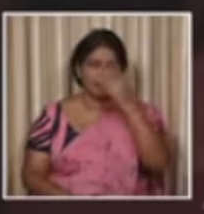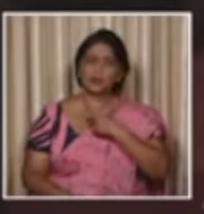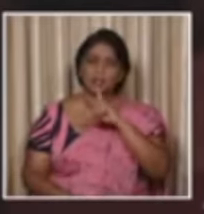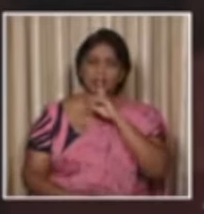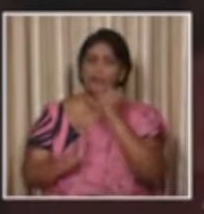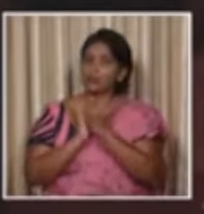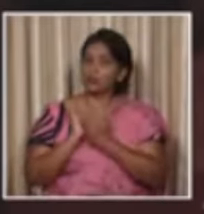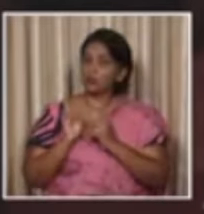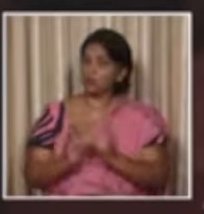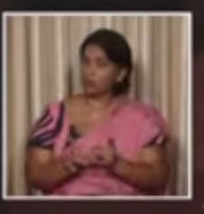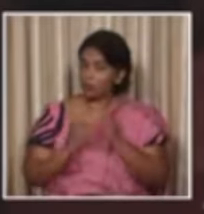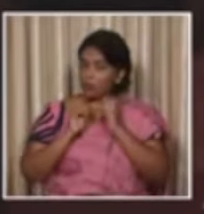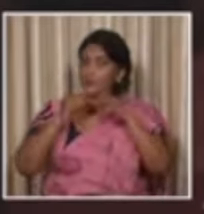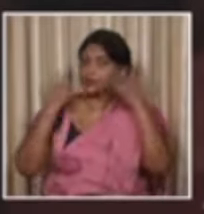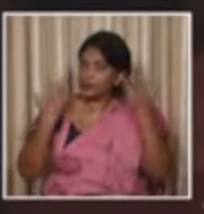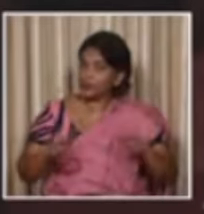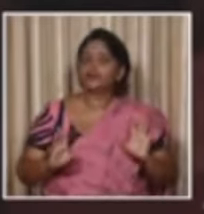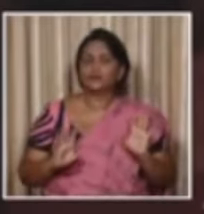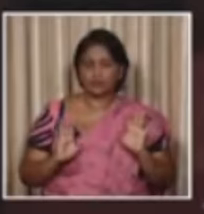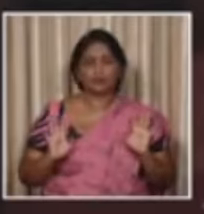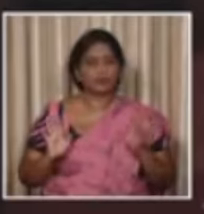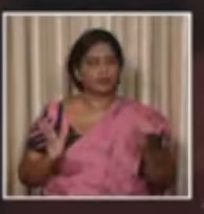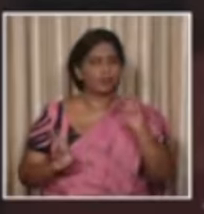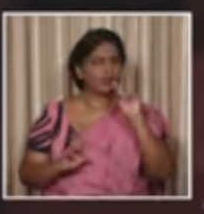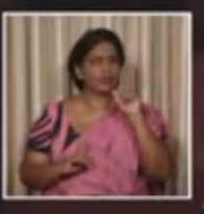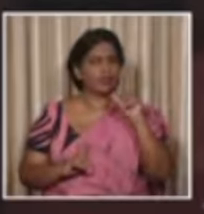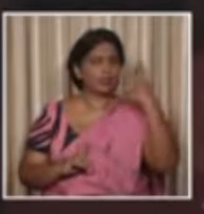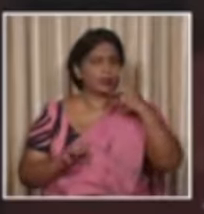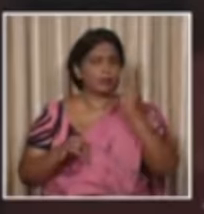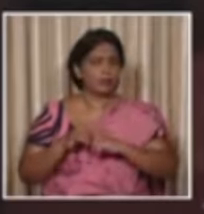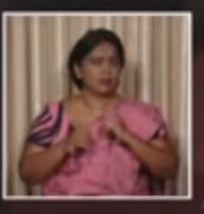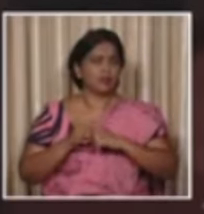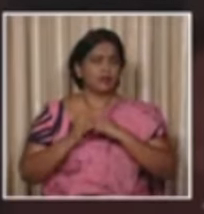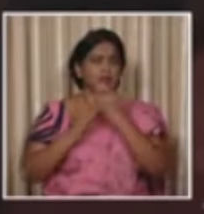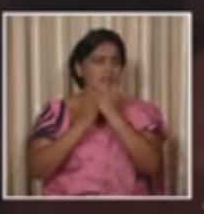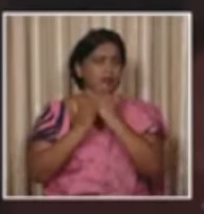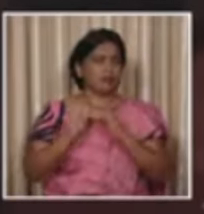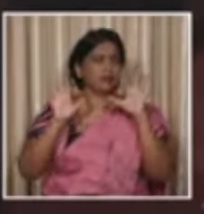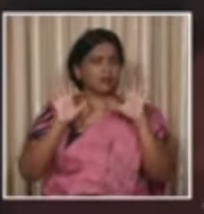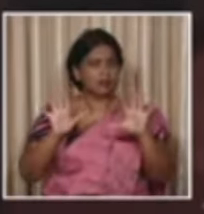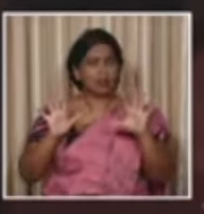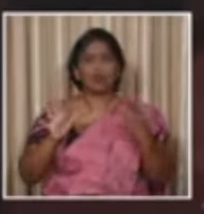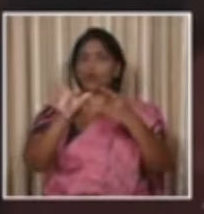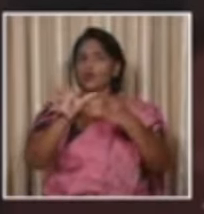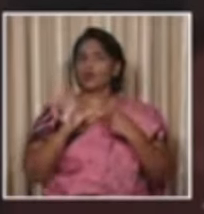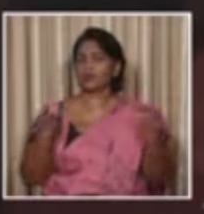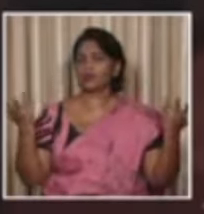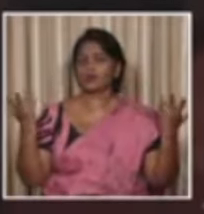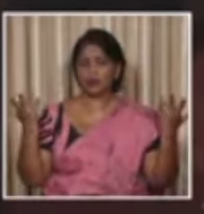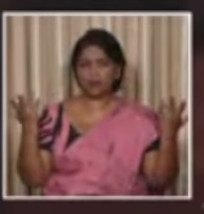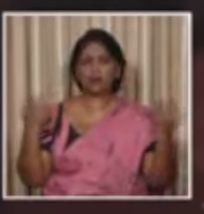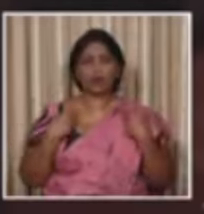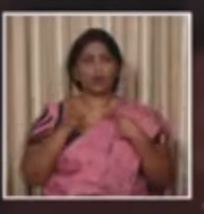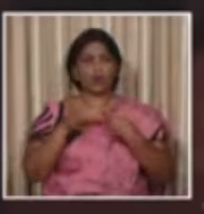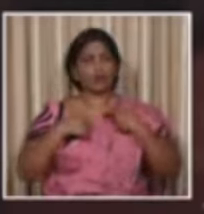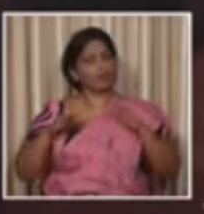කරනවා න්‍යාය පත්‍රයේ තියෙන කරුණු ටික අවසන් කරලින්. හොඳයි. මොකද මේ 27-2 කියලා ප්‍රශ්න අහලා තියෙනවා 10ක් විතර. ඊට පස්සේ කියනවා උත්තර දෙන්න ඉන්නේ නැහැ කියලා. අපි